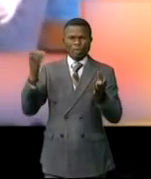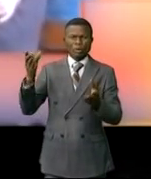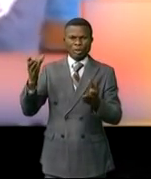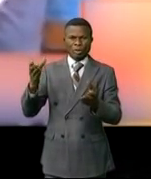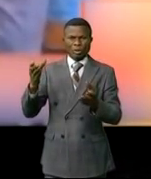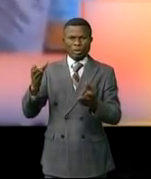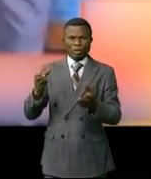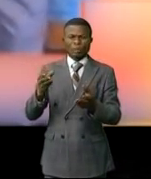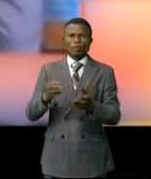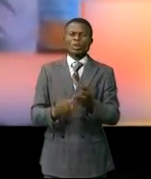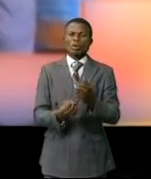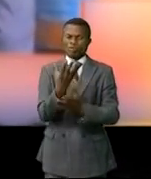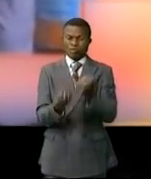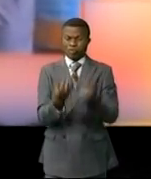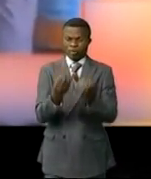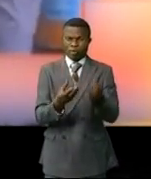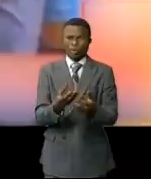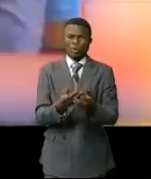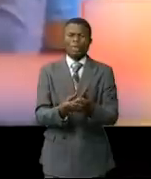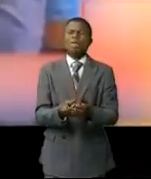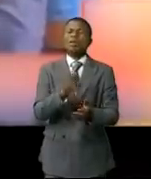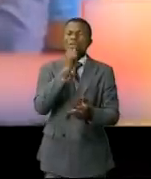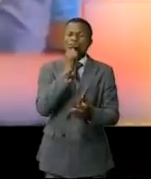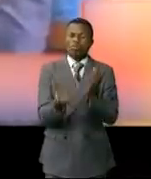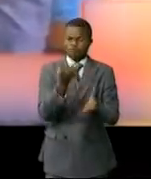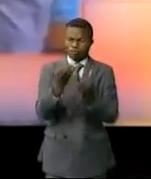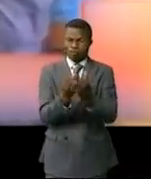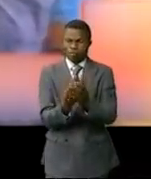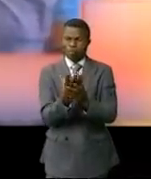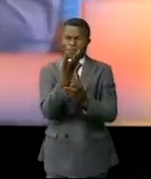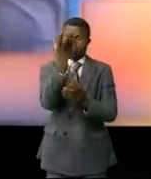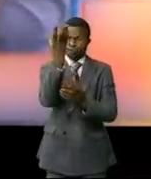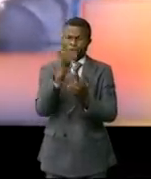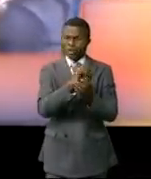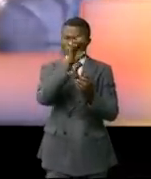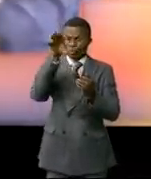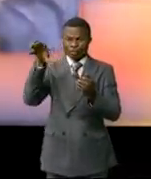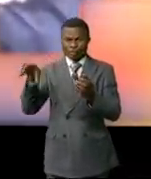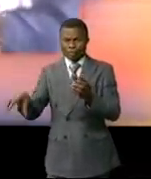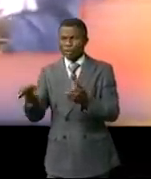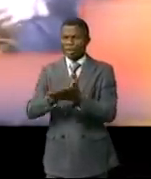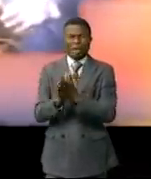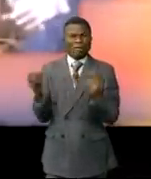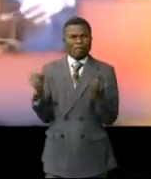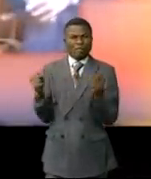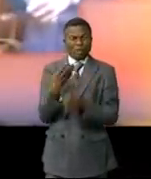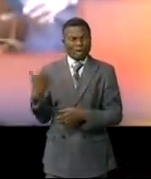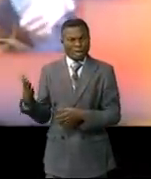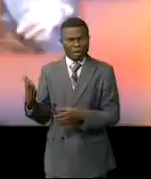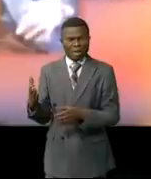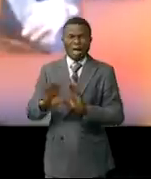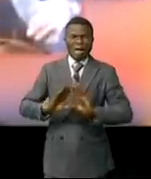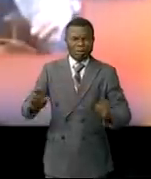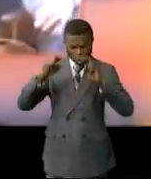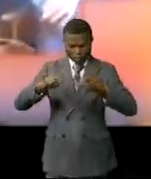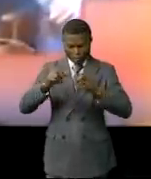sera échappé quand il y aura chauffage au niveau de cette vase. seront refroidis ici, puis la matière liquéfiable